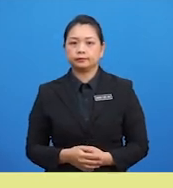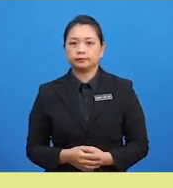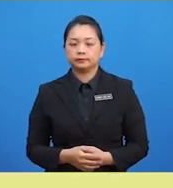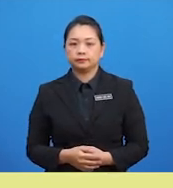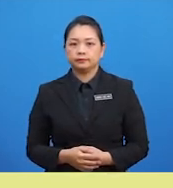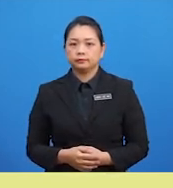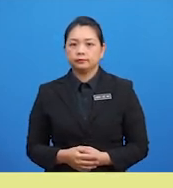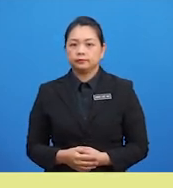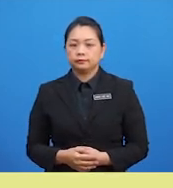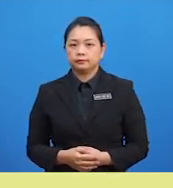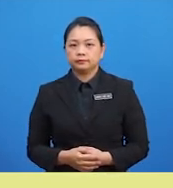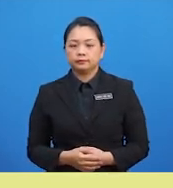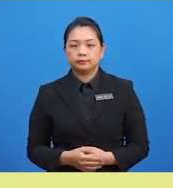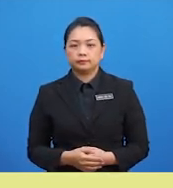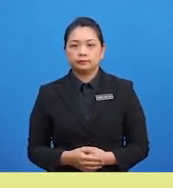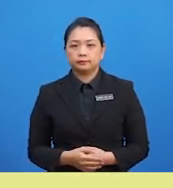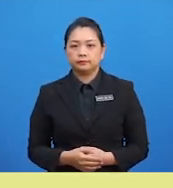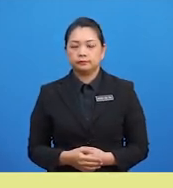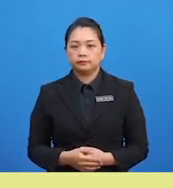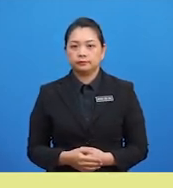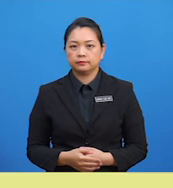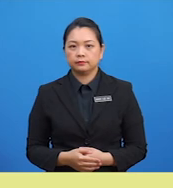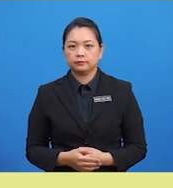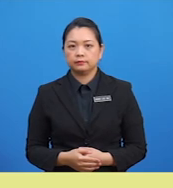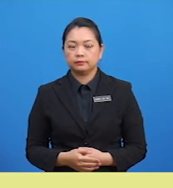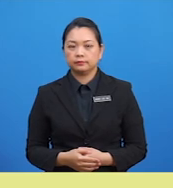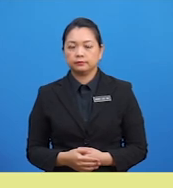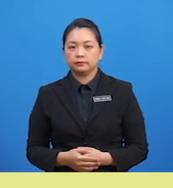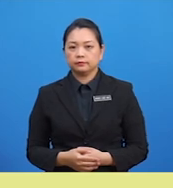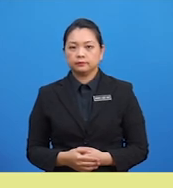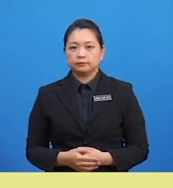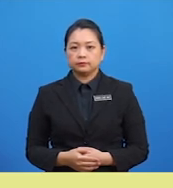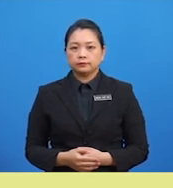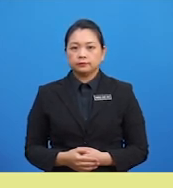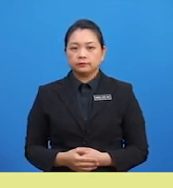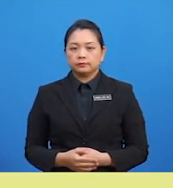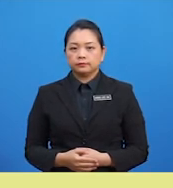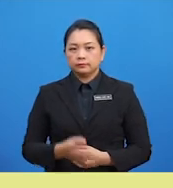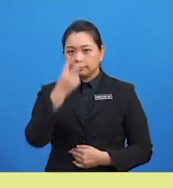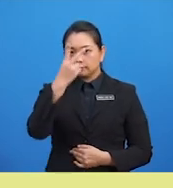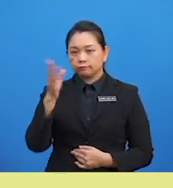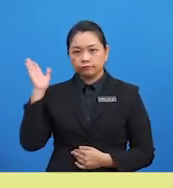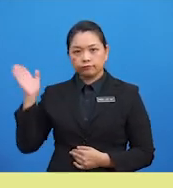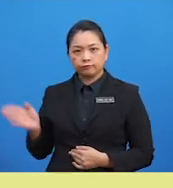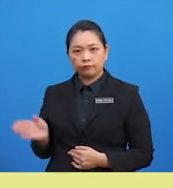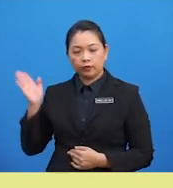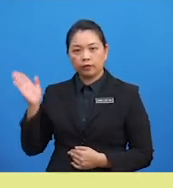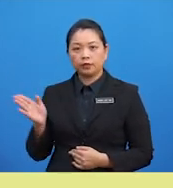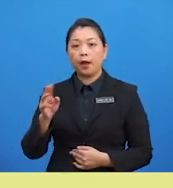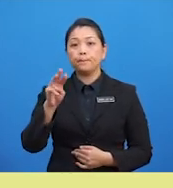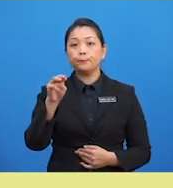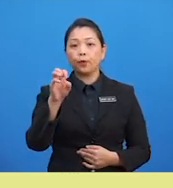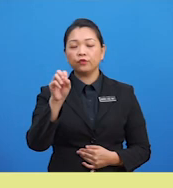Seterusnya, perintah asas bagi tujuan mengubah suai yang pertama, iaitu